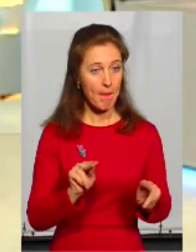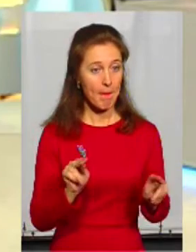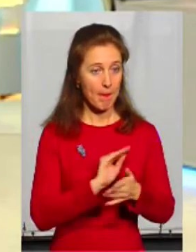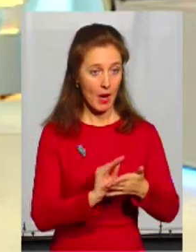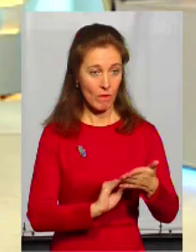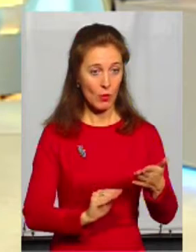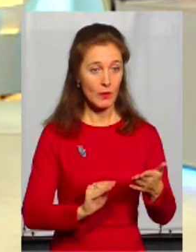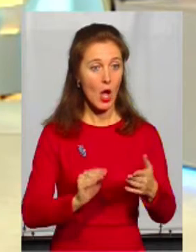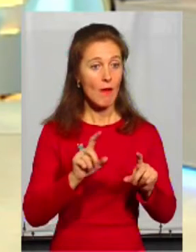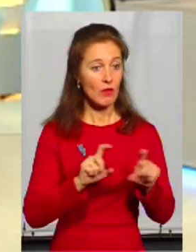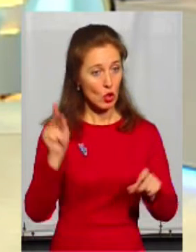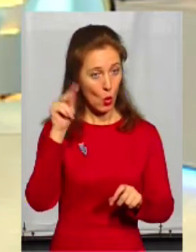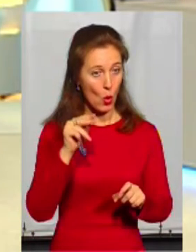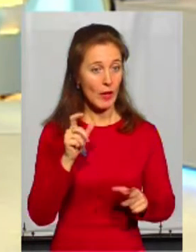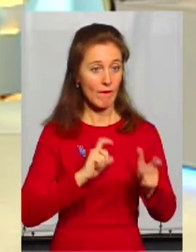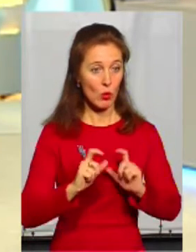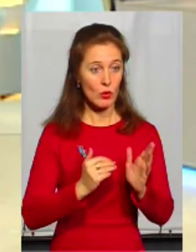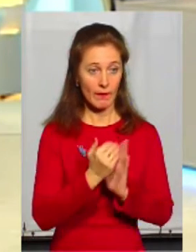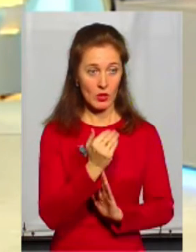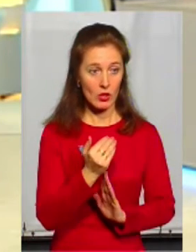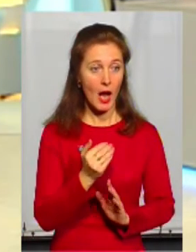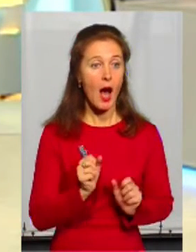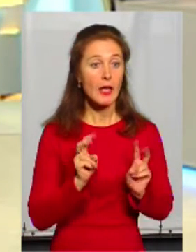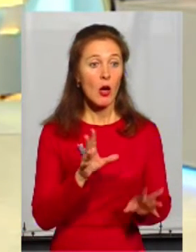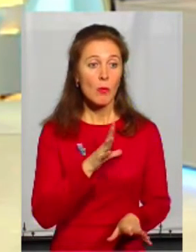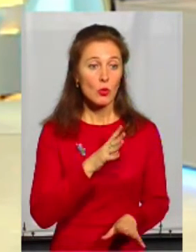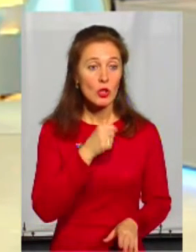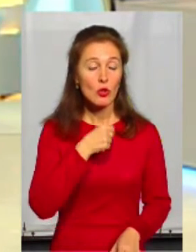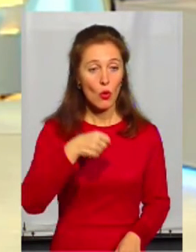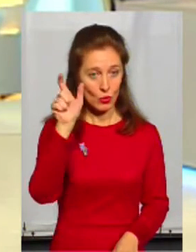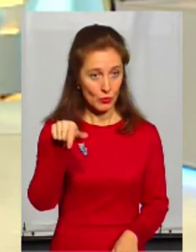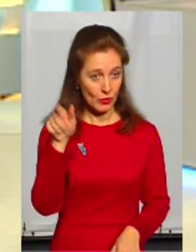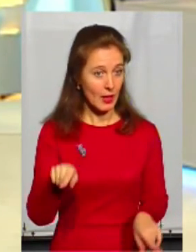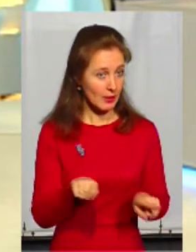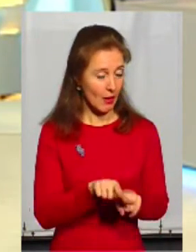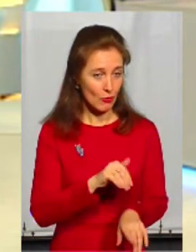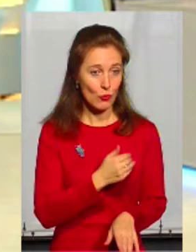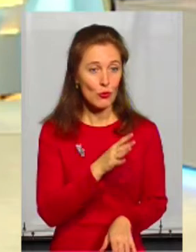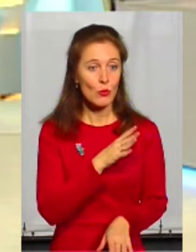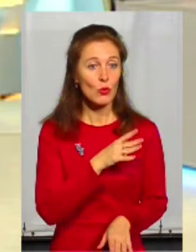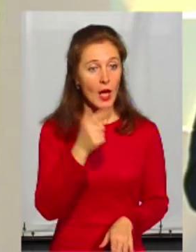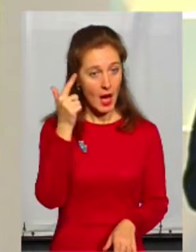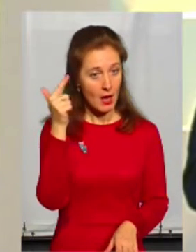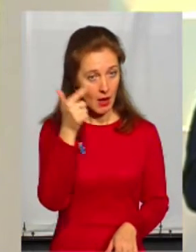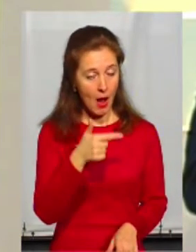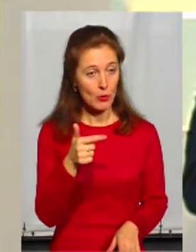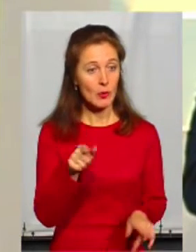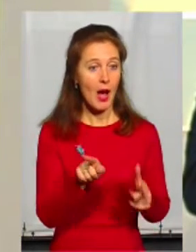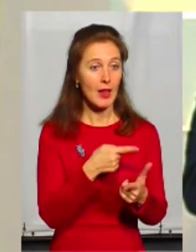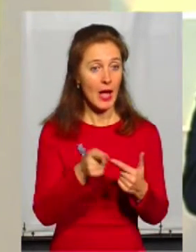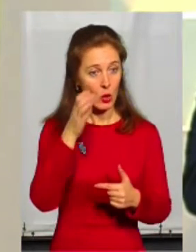школі, в вузах, вишах. А як же бути з дорослими людьми, які також хочуть бути грамотними, але вже освіту свою